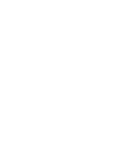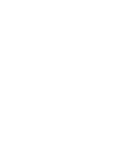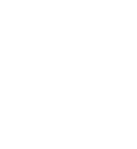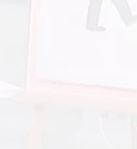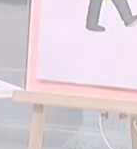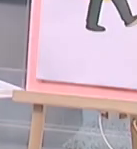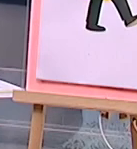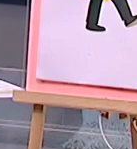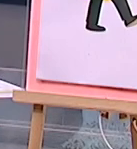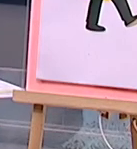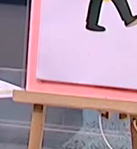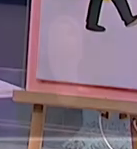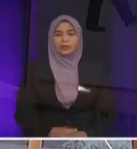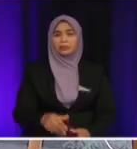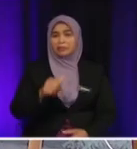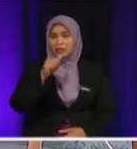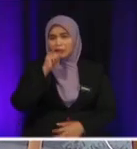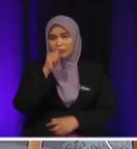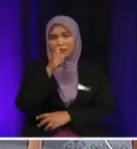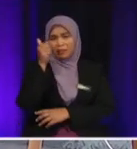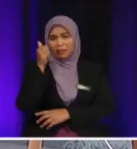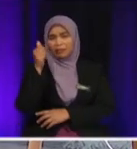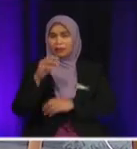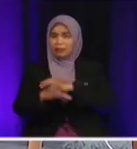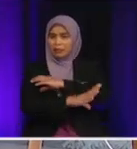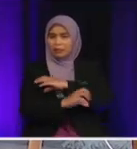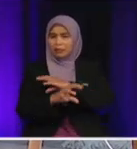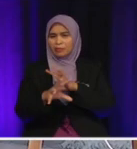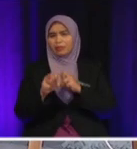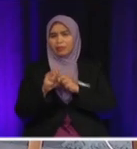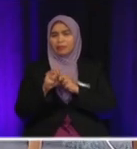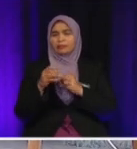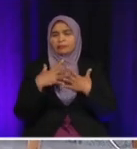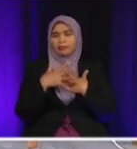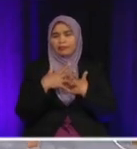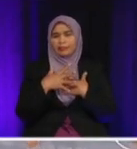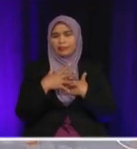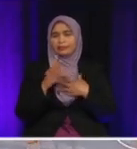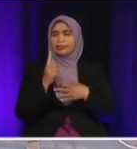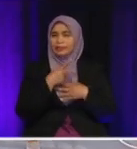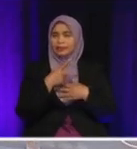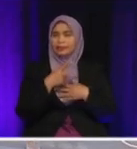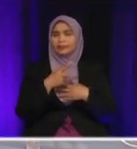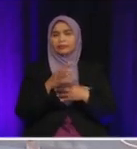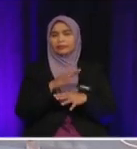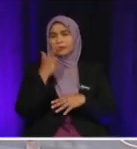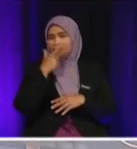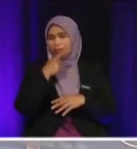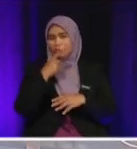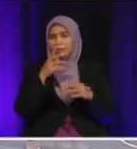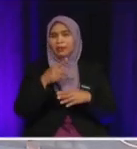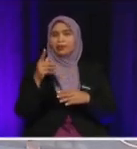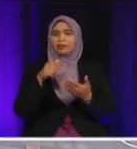KPM. Minum arak, mencuri, merompak. Takutnya kita pun tak nak perkara itu berlaku